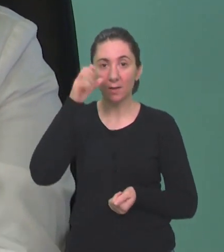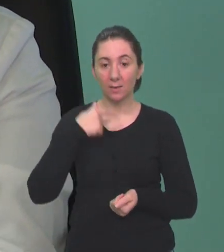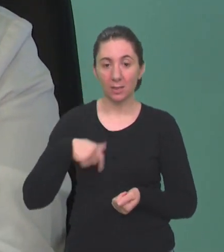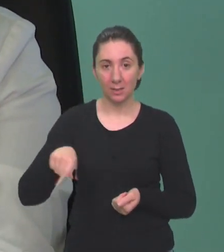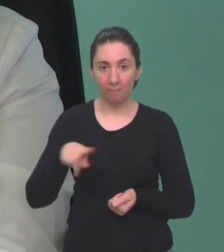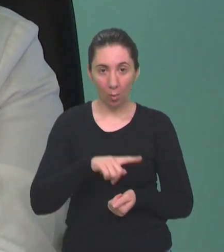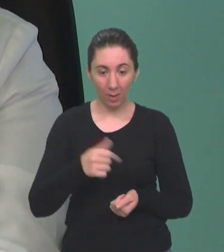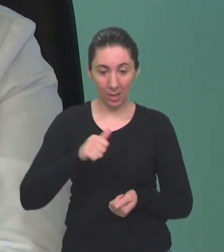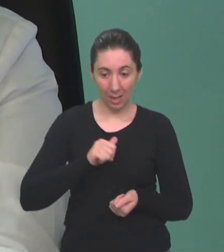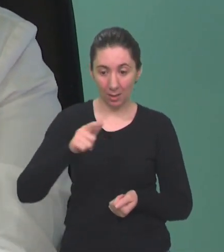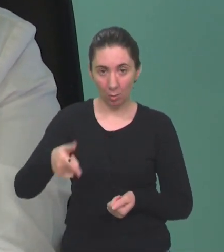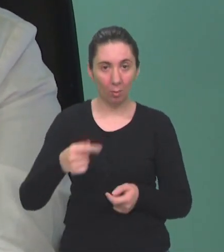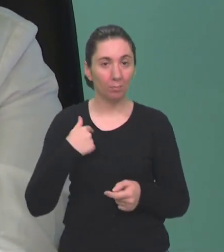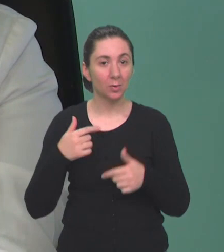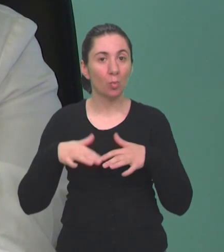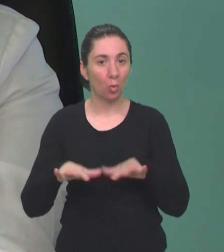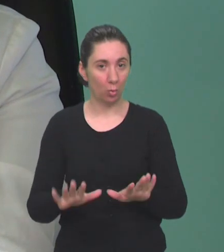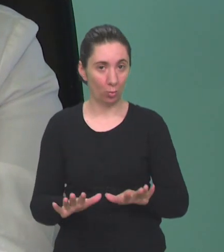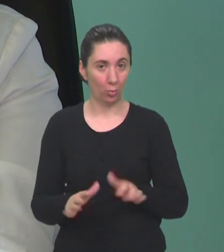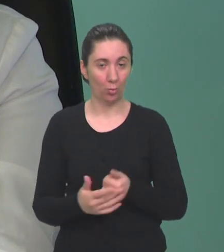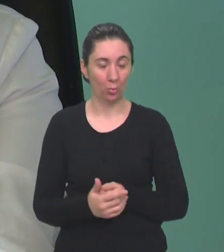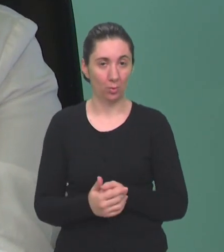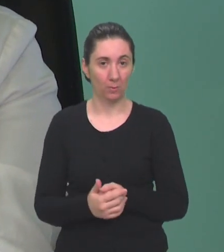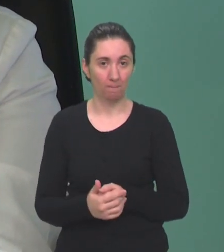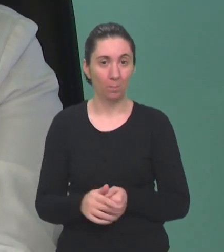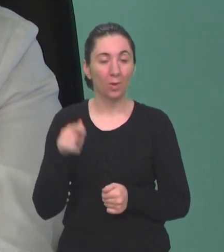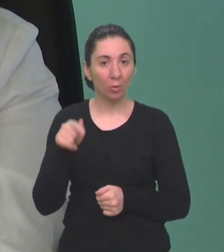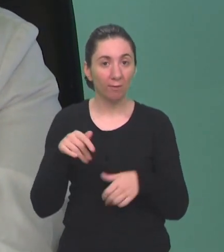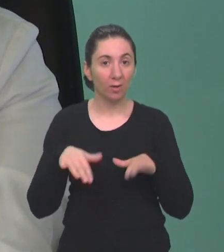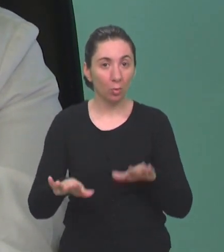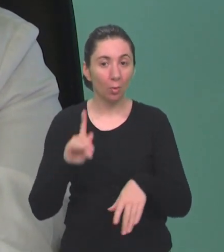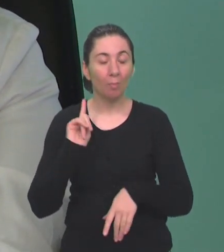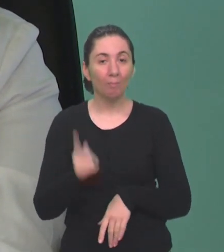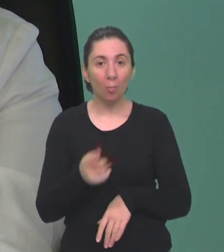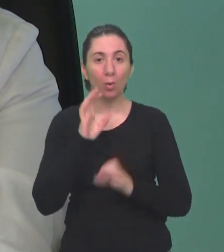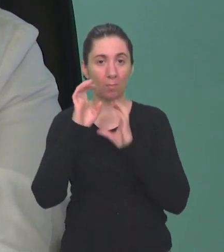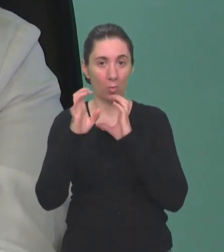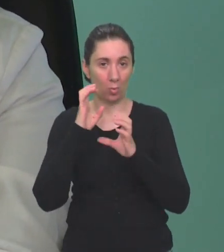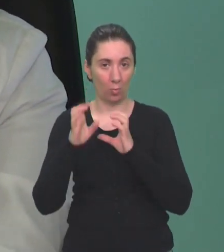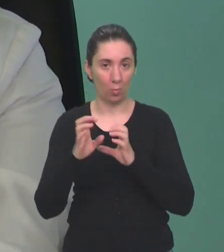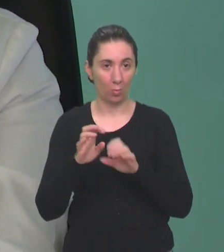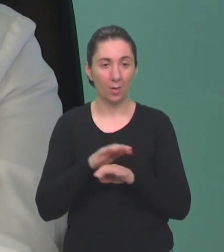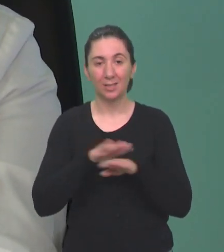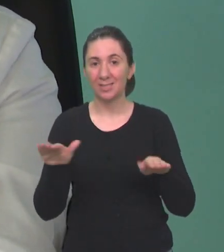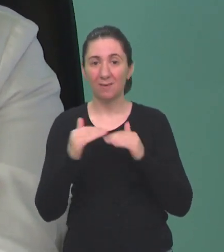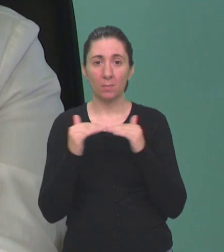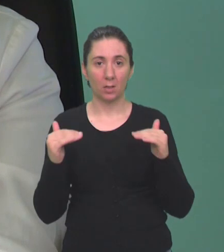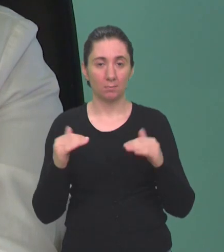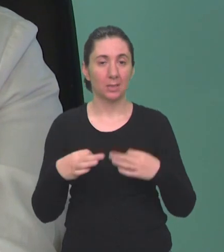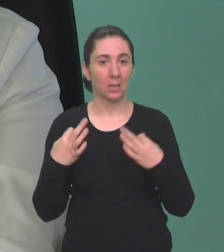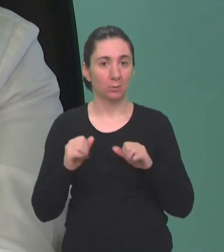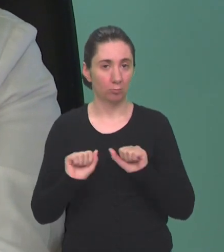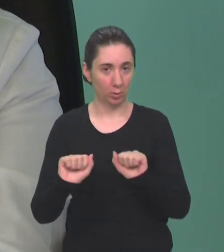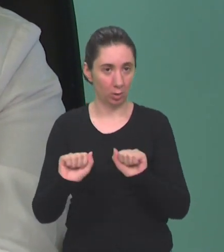mi s obe strane ljudi, da kao takvi moramo komunicirati na svim razinama